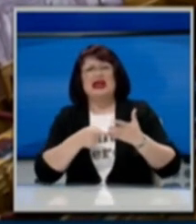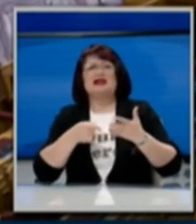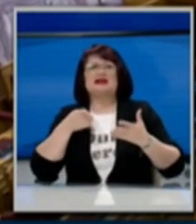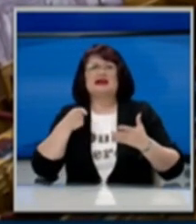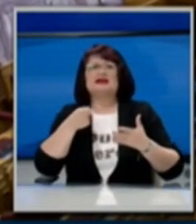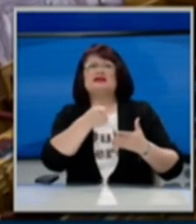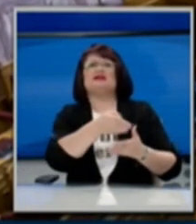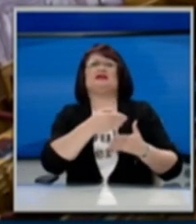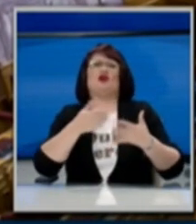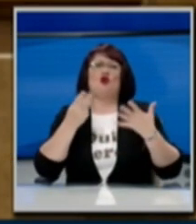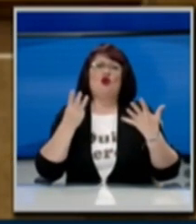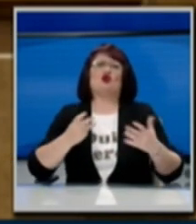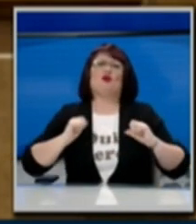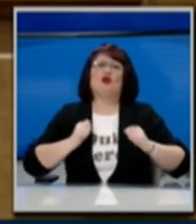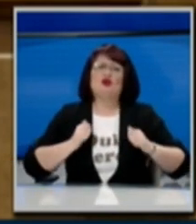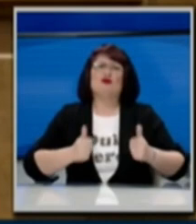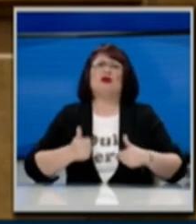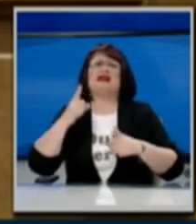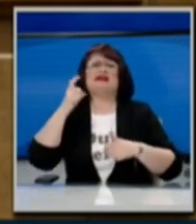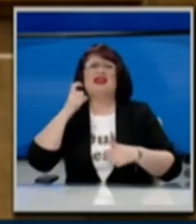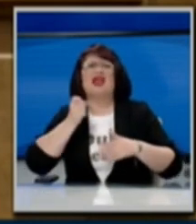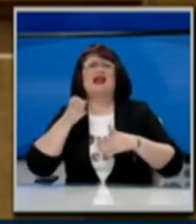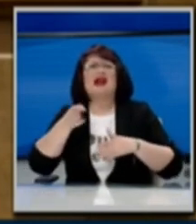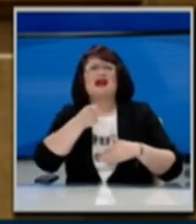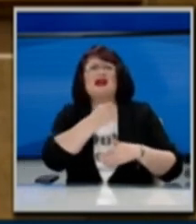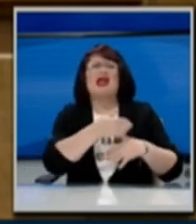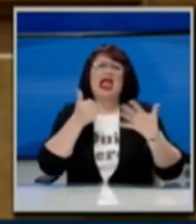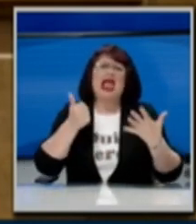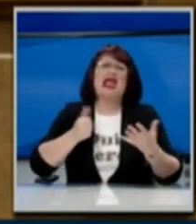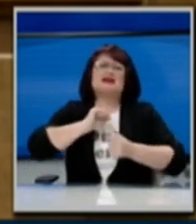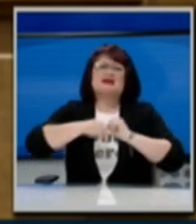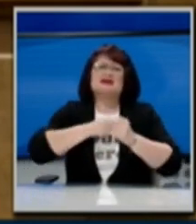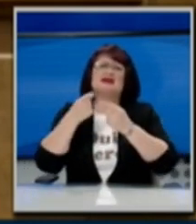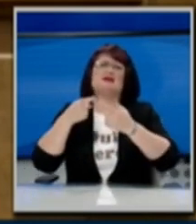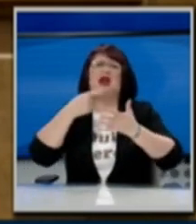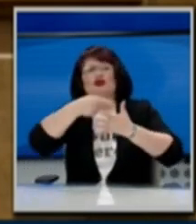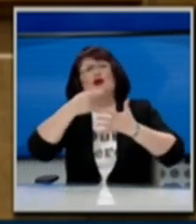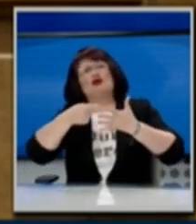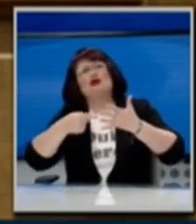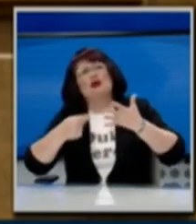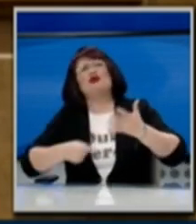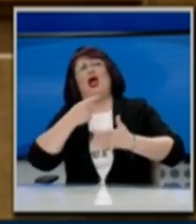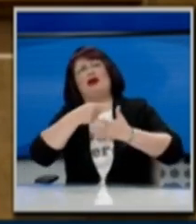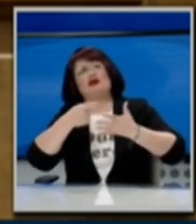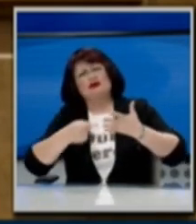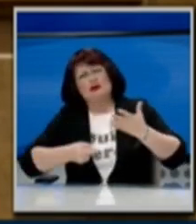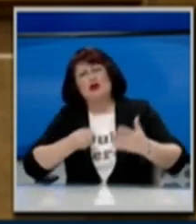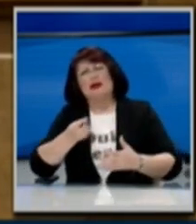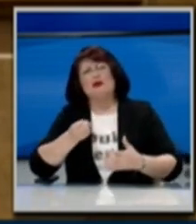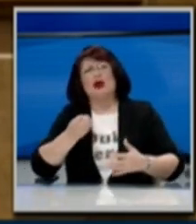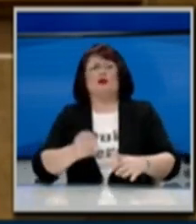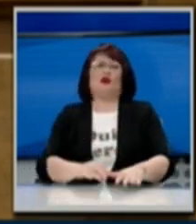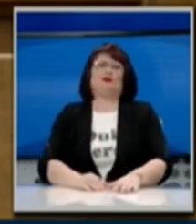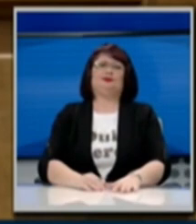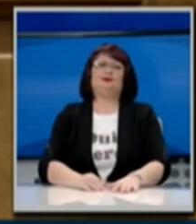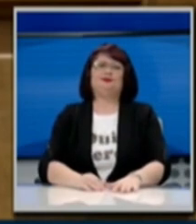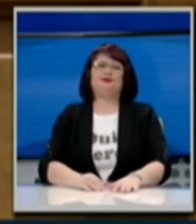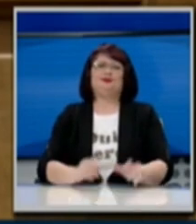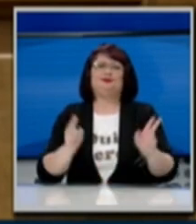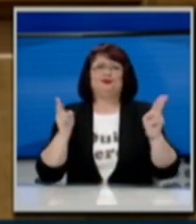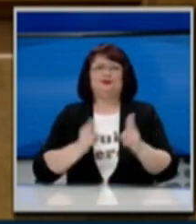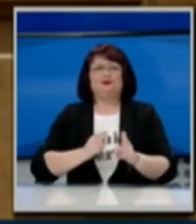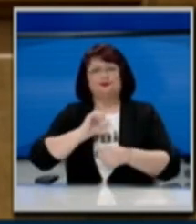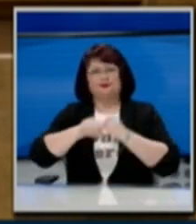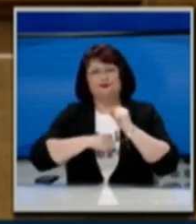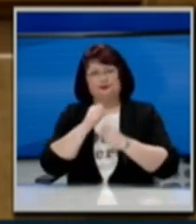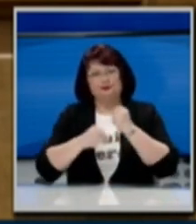8 πρωτοβουλίες, 10 τομείς, 6 δράσεις και ούτω καθεξής. Θα προσπαθήσω λοιπόν να μιλήσω τη